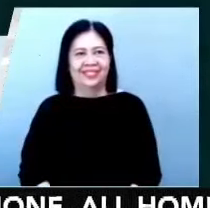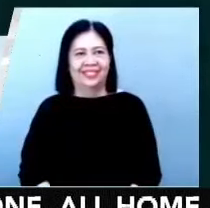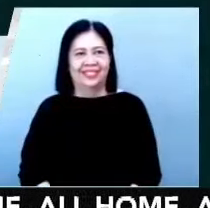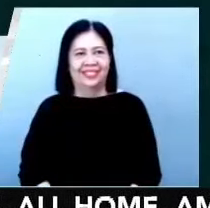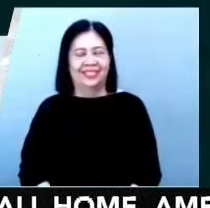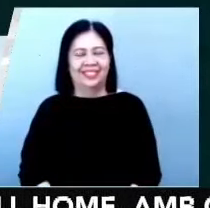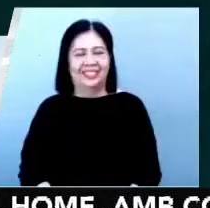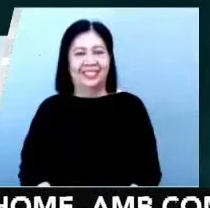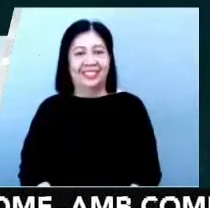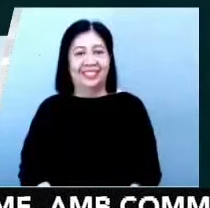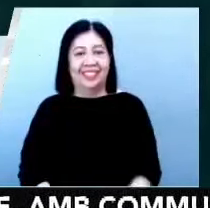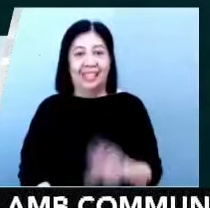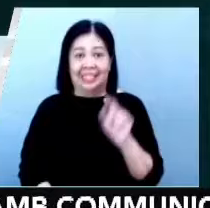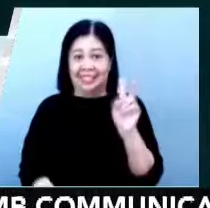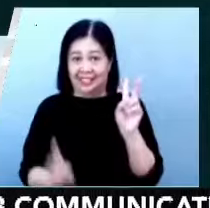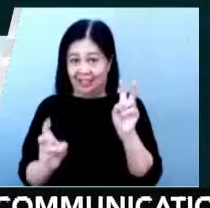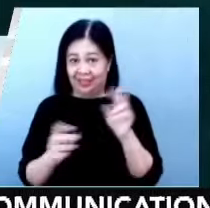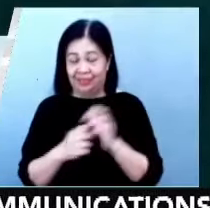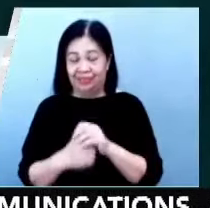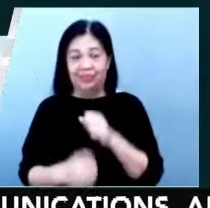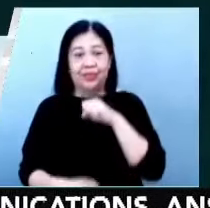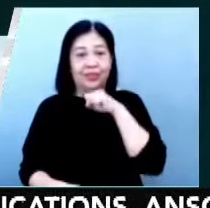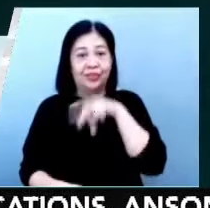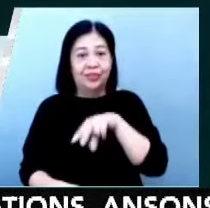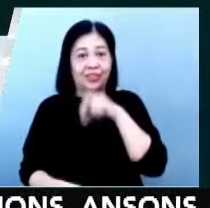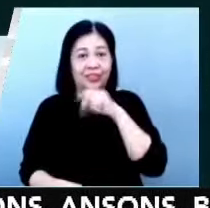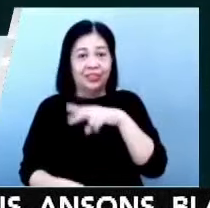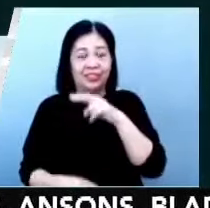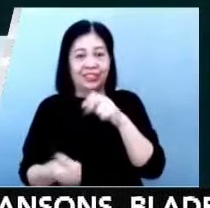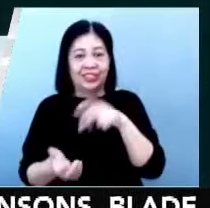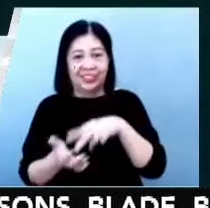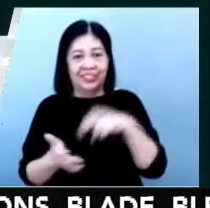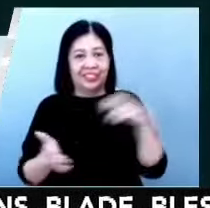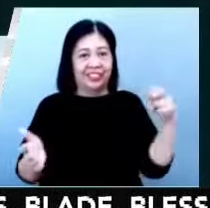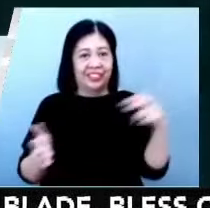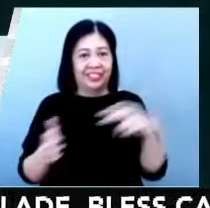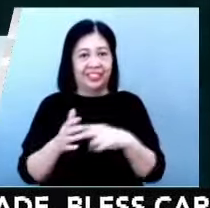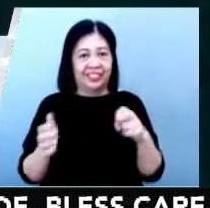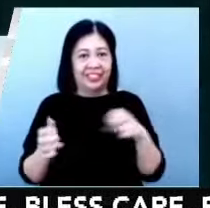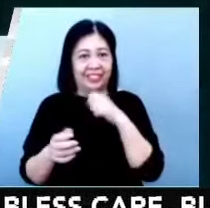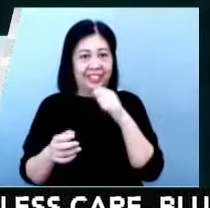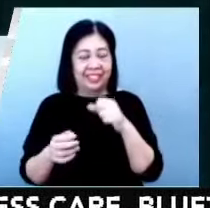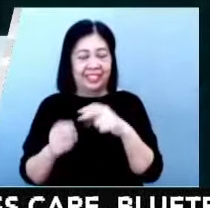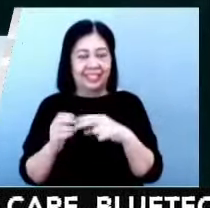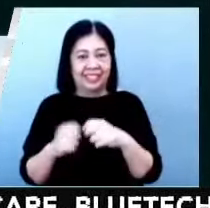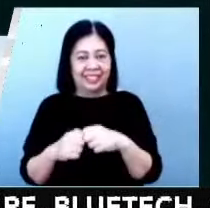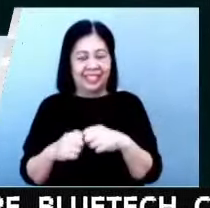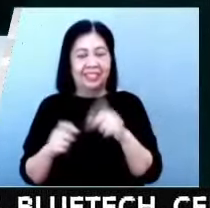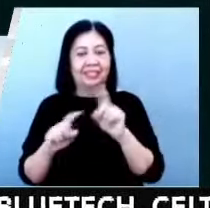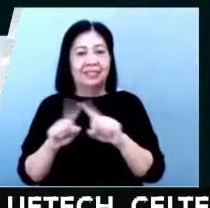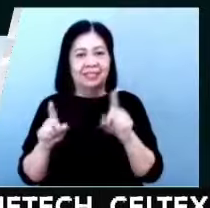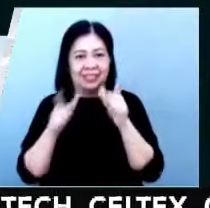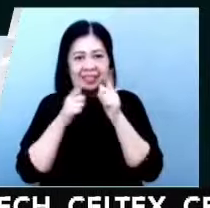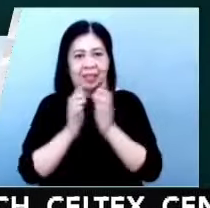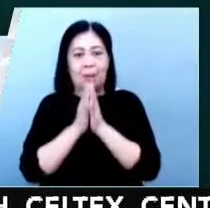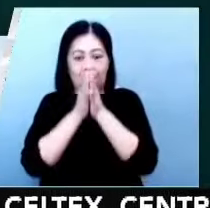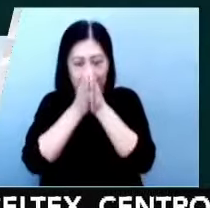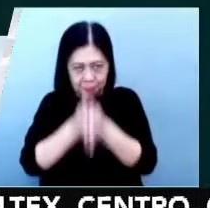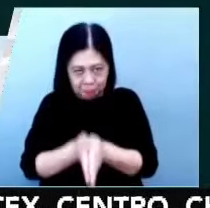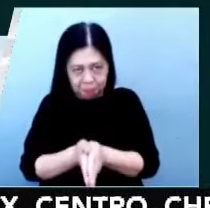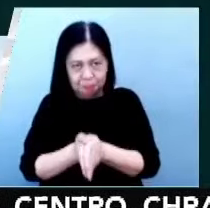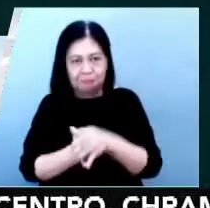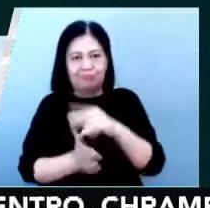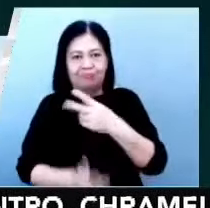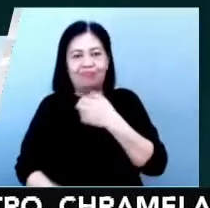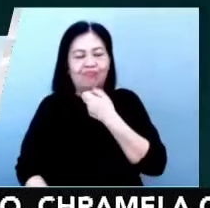At ang tawag daw dyan, frog kick. Hindi frog na parang sinipa, ah, kundi sisid pala ka.